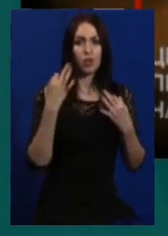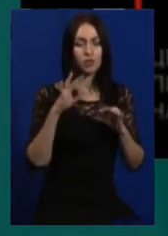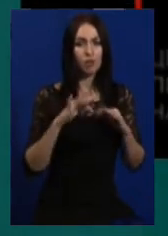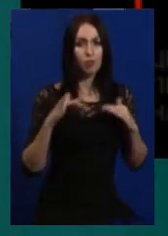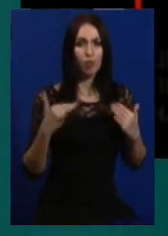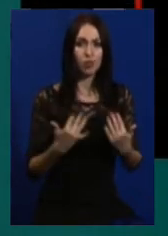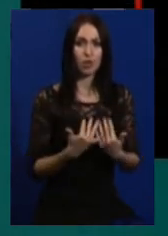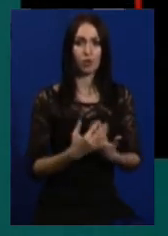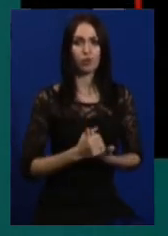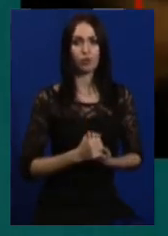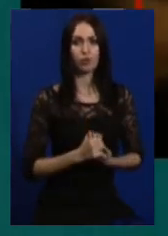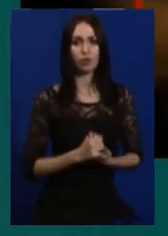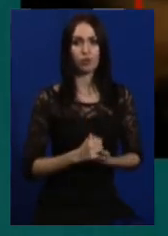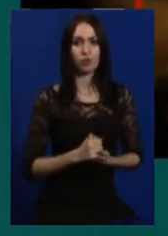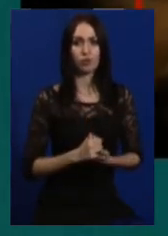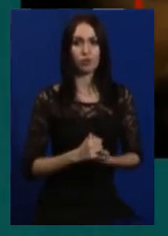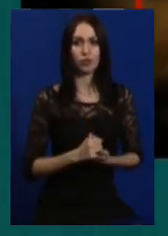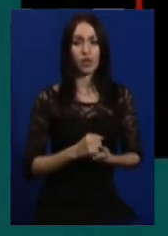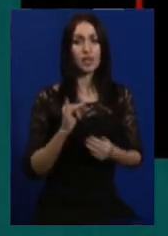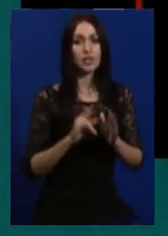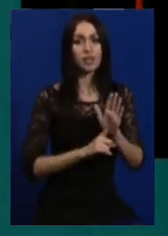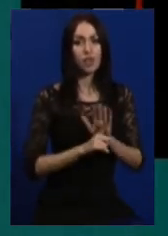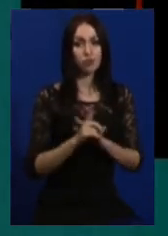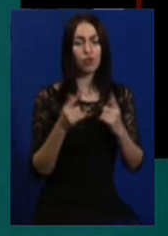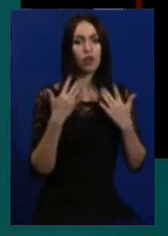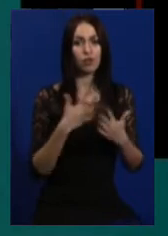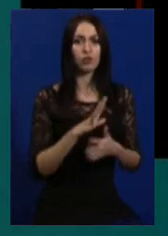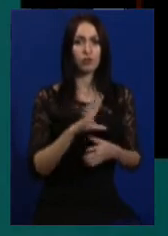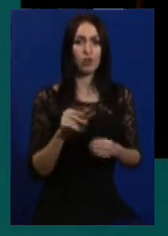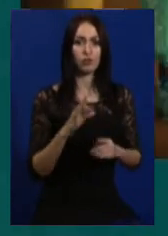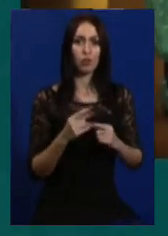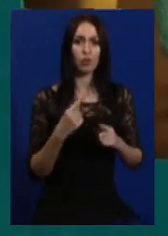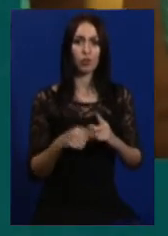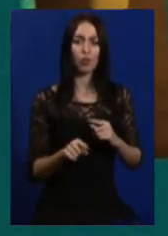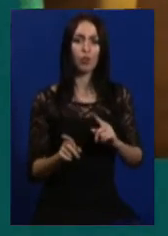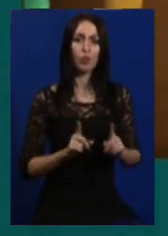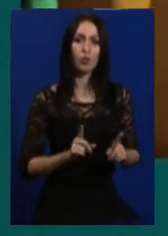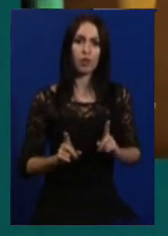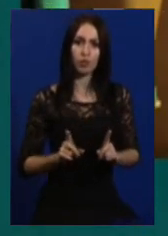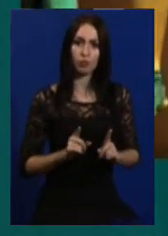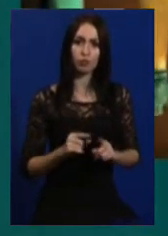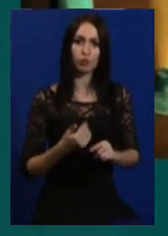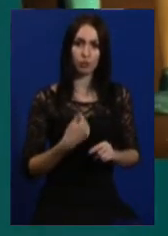и сначала конечно было все по другому потому что мне тоже было